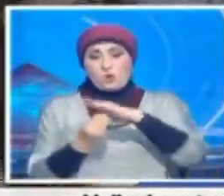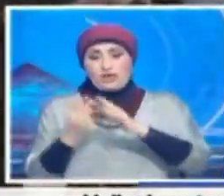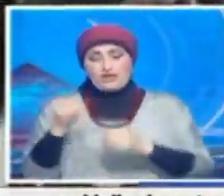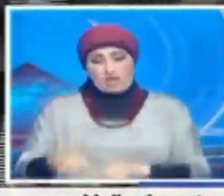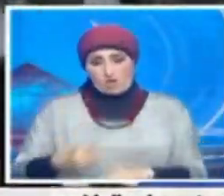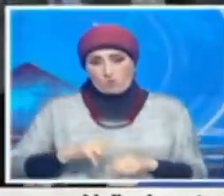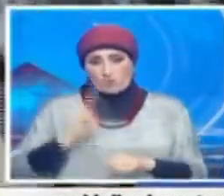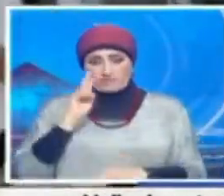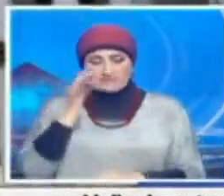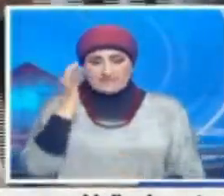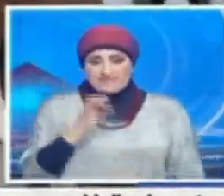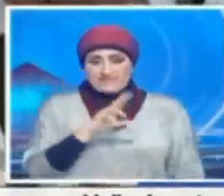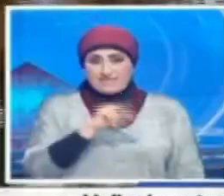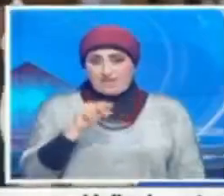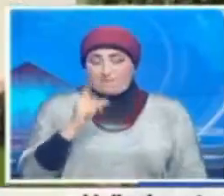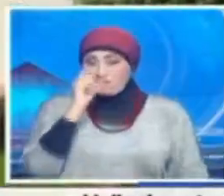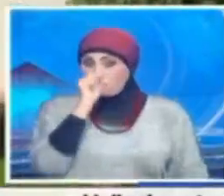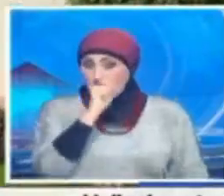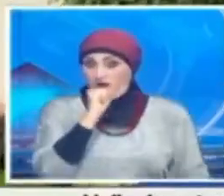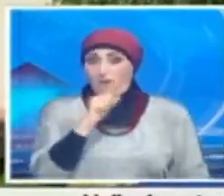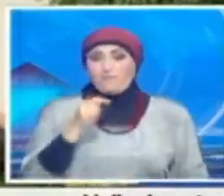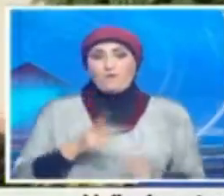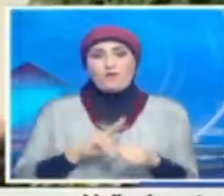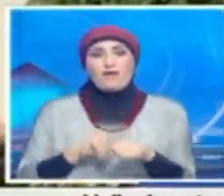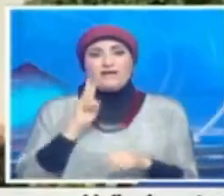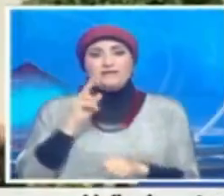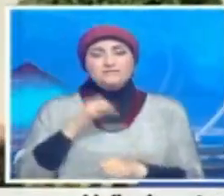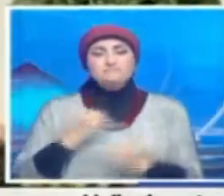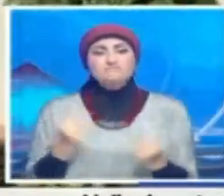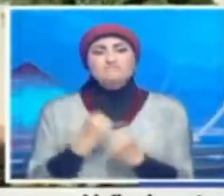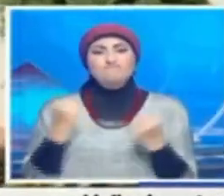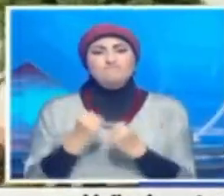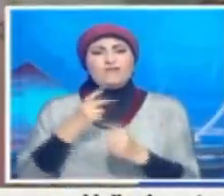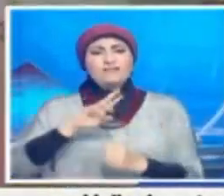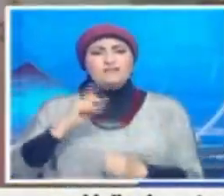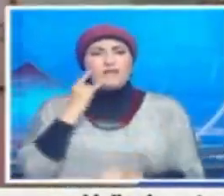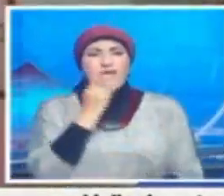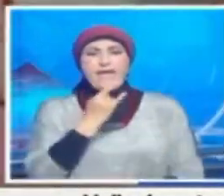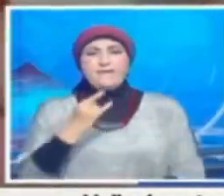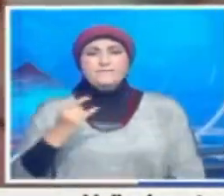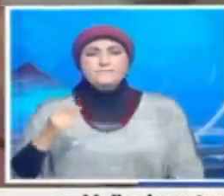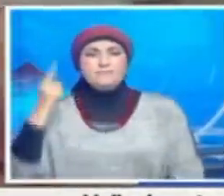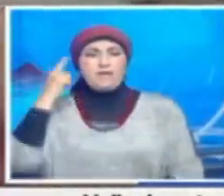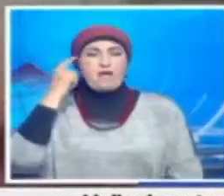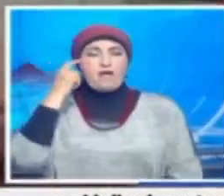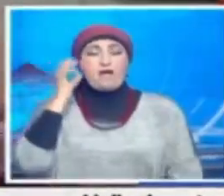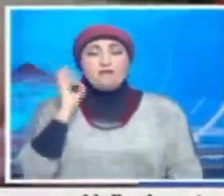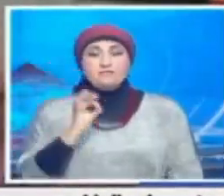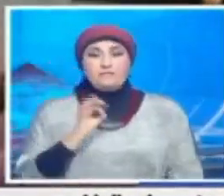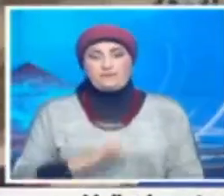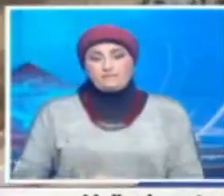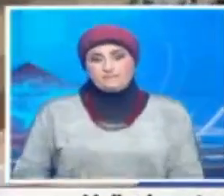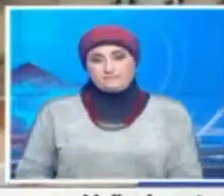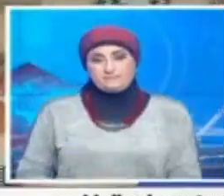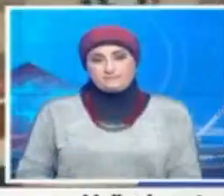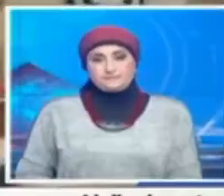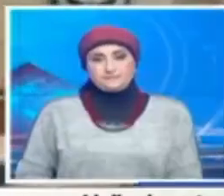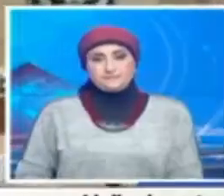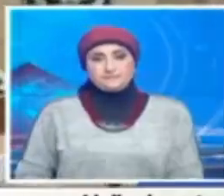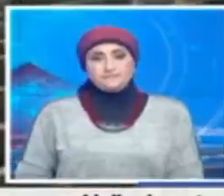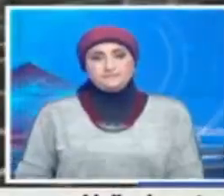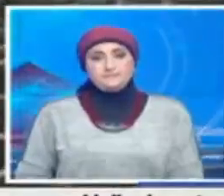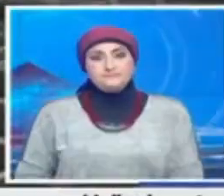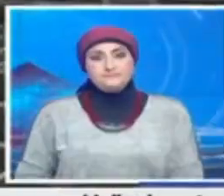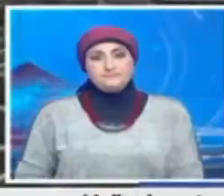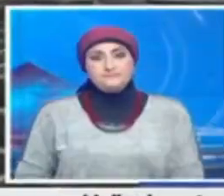والتي تحاكي الواقع في صعوبتها، كذا ميادين التدريب الفني الأمني على التخصص الوظيفي.